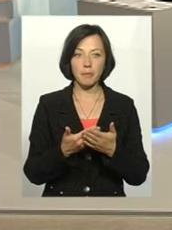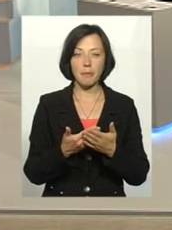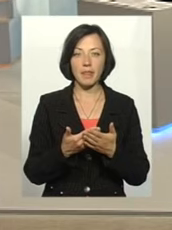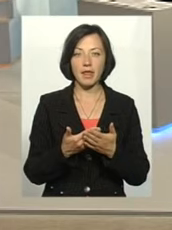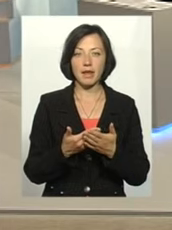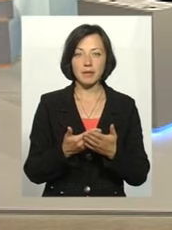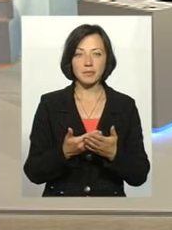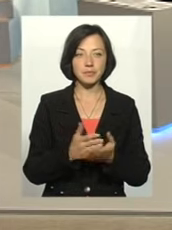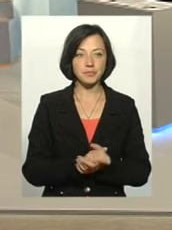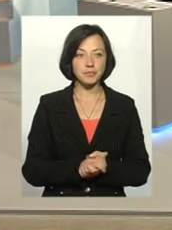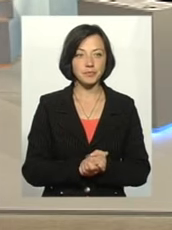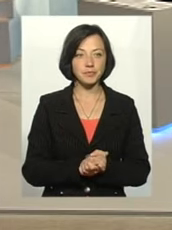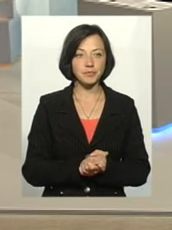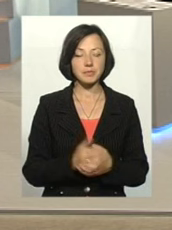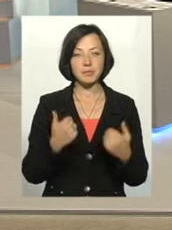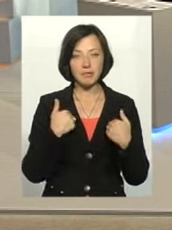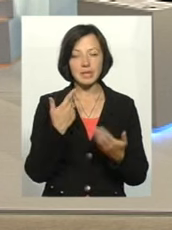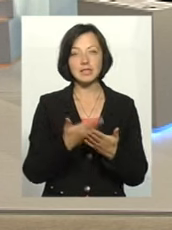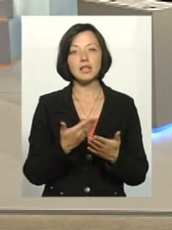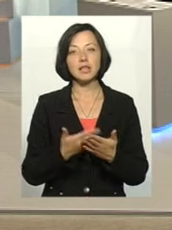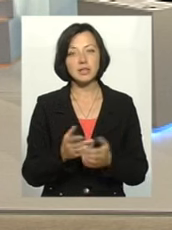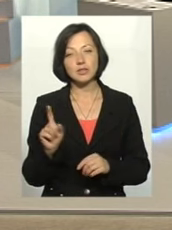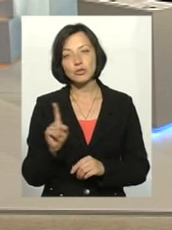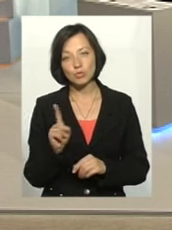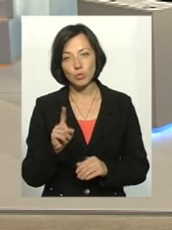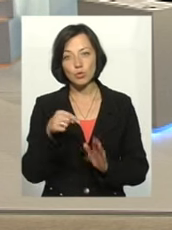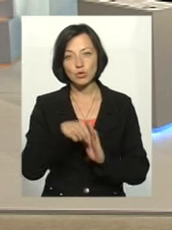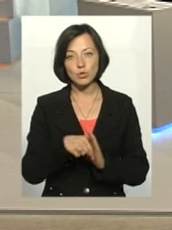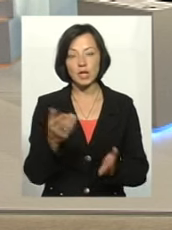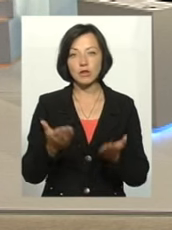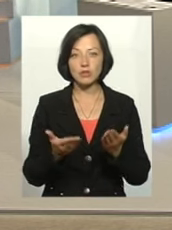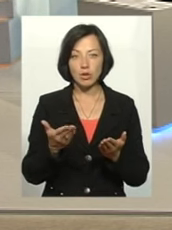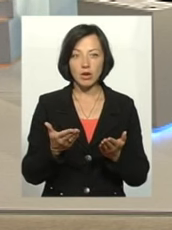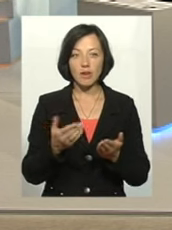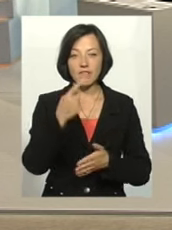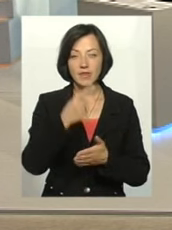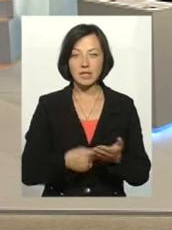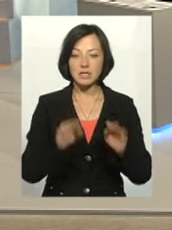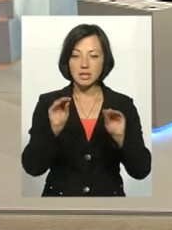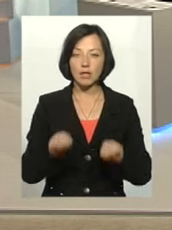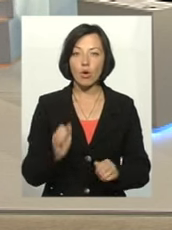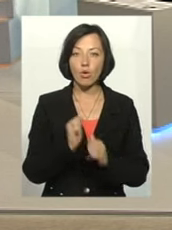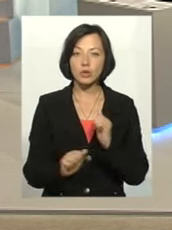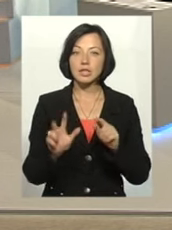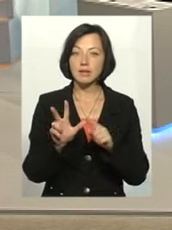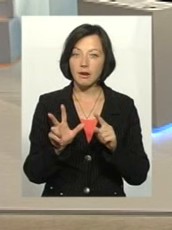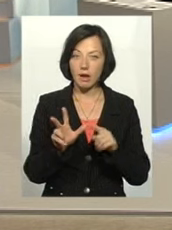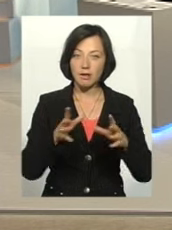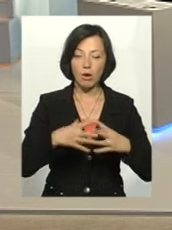можливість розвитися. Принаймні, мені здається, що, по суті, якщо вірити статистиці, кожна третя родина